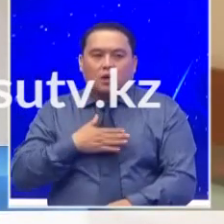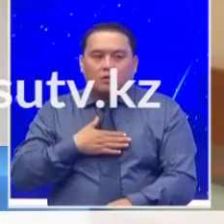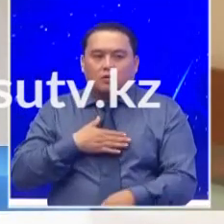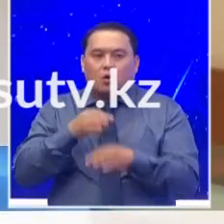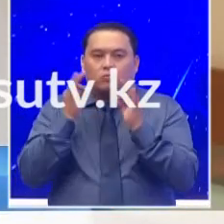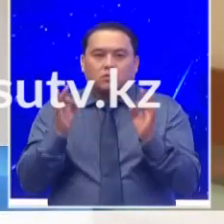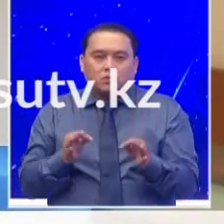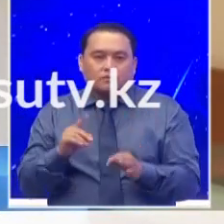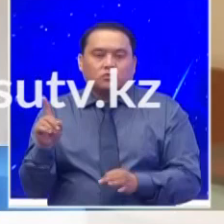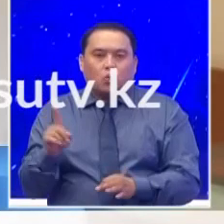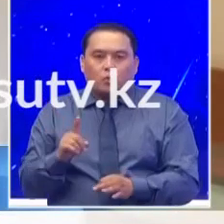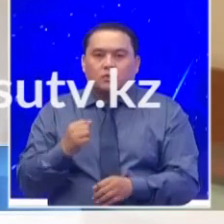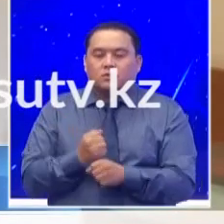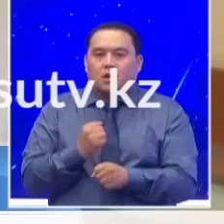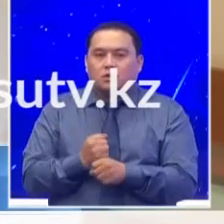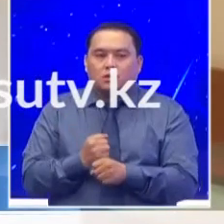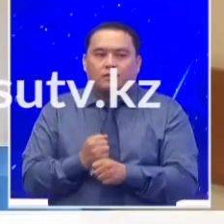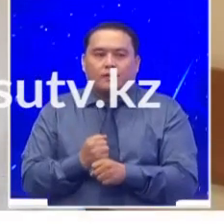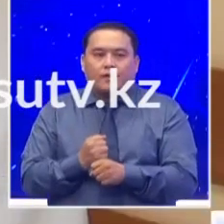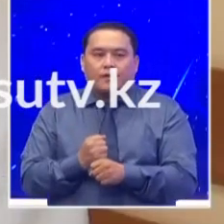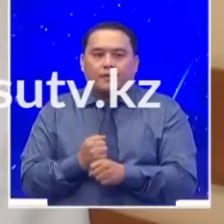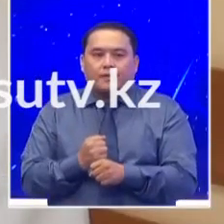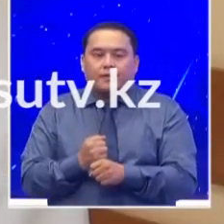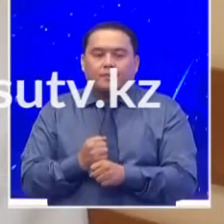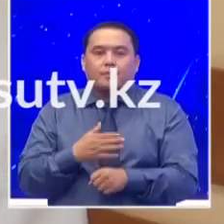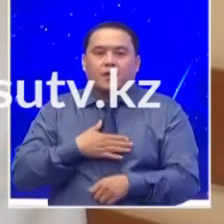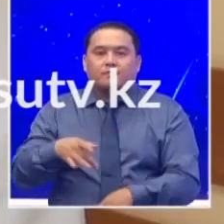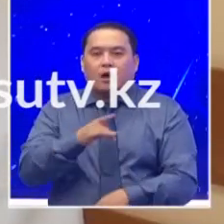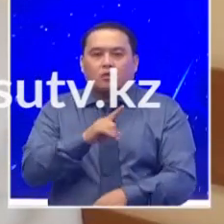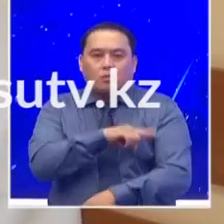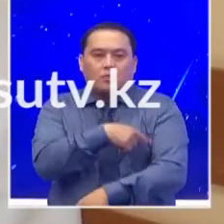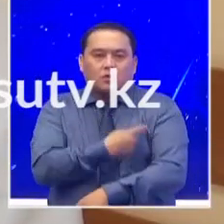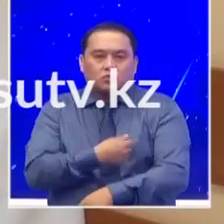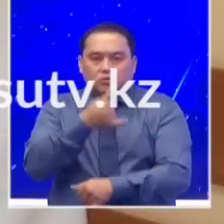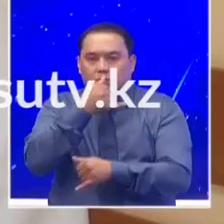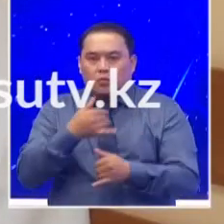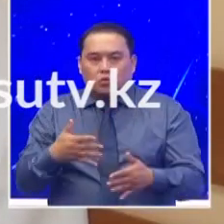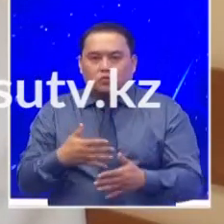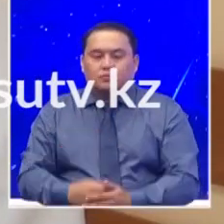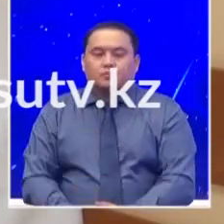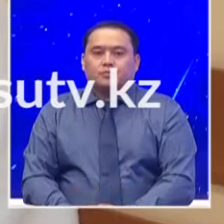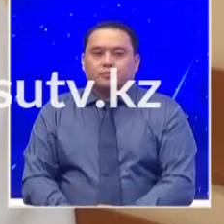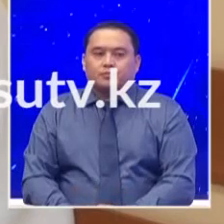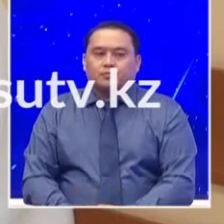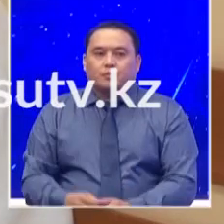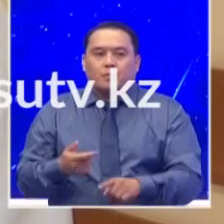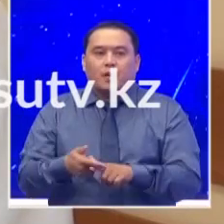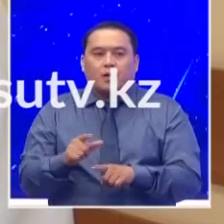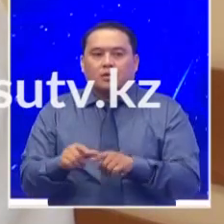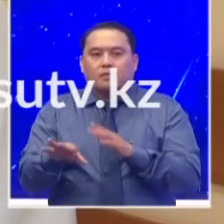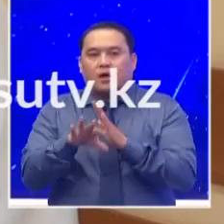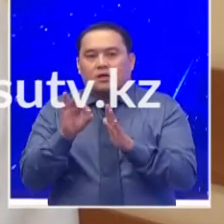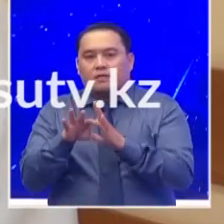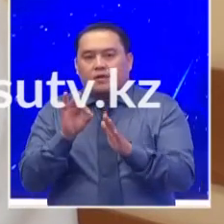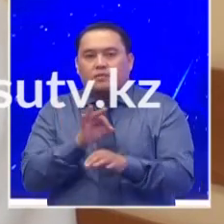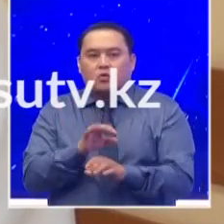нюансам операции. И делает такие операции, которые мы в районных больницах не делаем. Поэтому мы подбираем